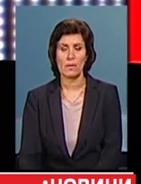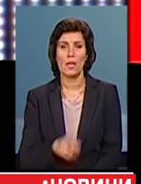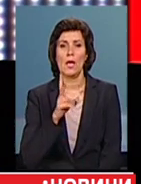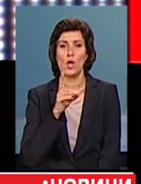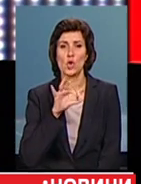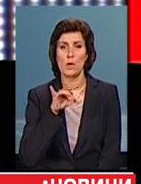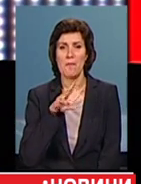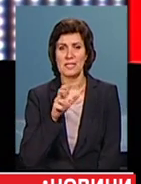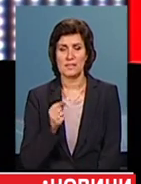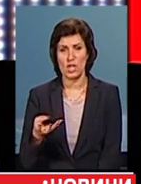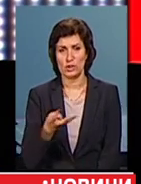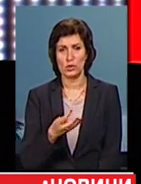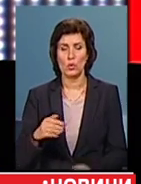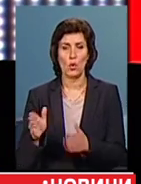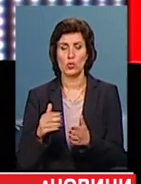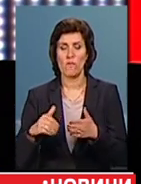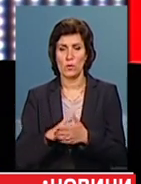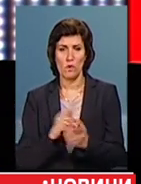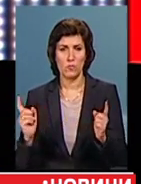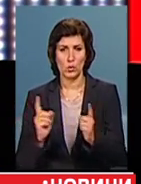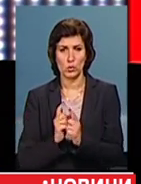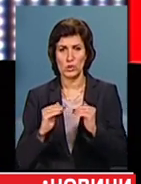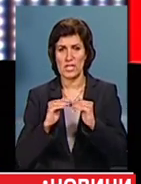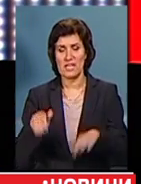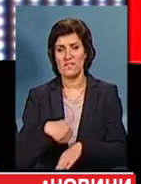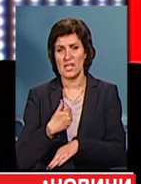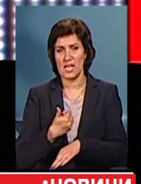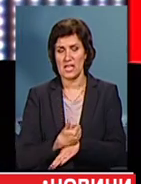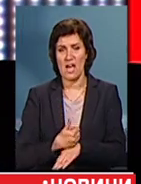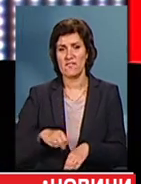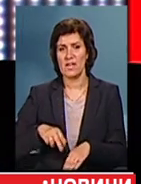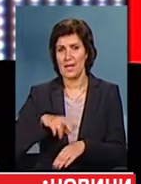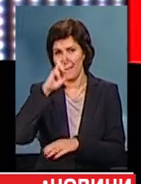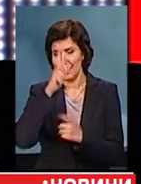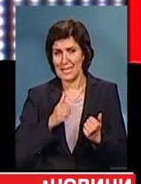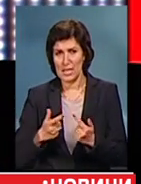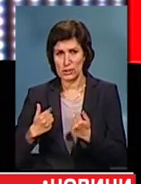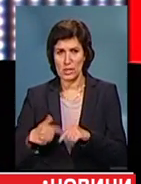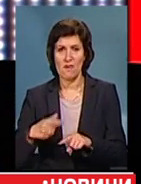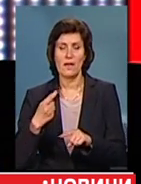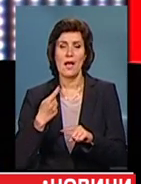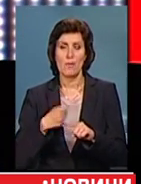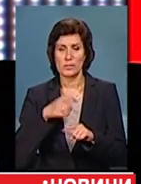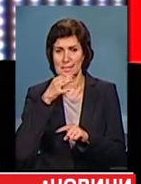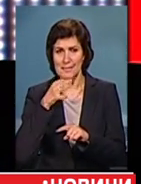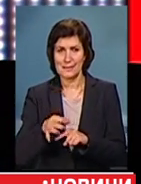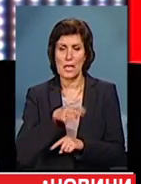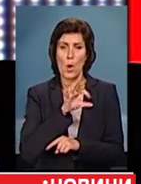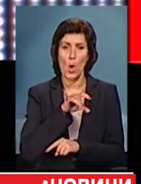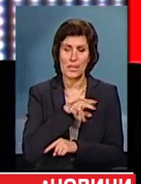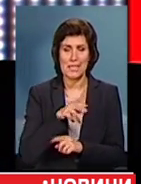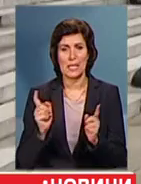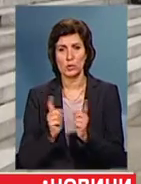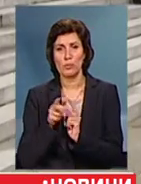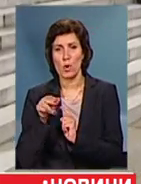Нормандська четвірка готує нову зустріч на рівні глав держав. Про це сказав президент Франції Франсуа Оланд на зустрічі з Петром Порошенком.